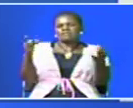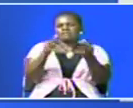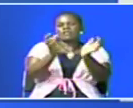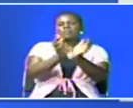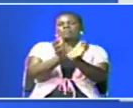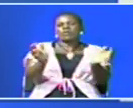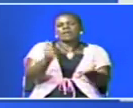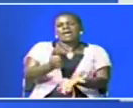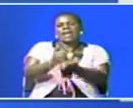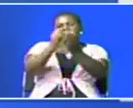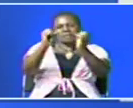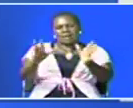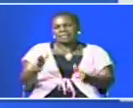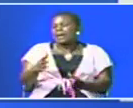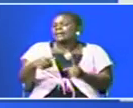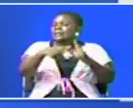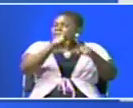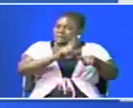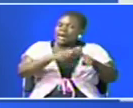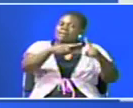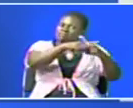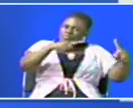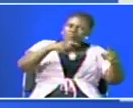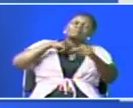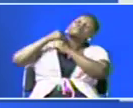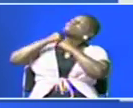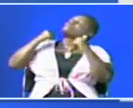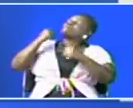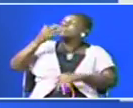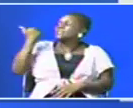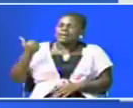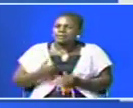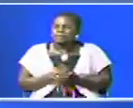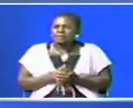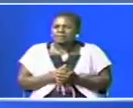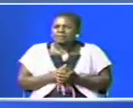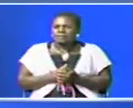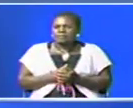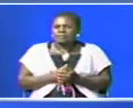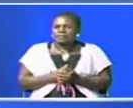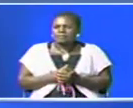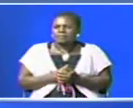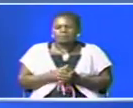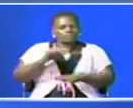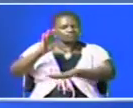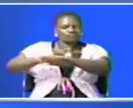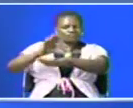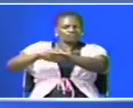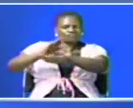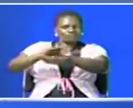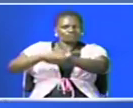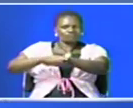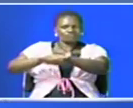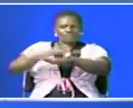dhamana, haisaidii. Mtu akiua anyongwe. Wasemaje ustadhi? Hiyo ni sawa kabisa.